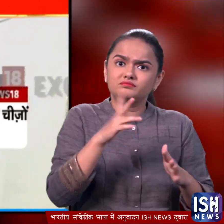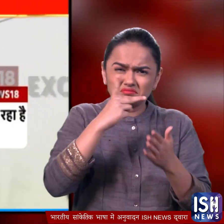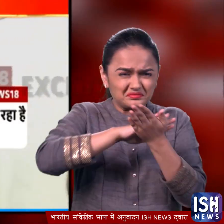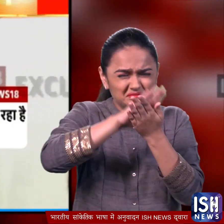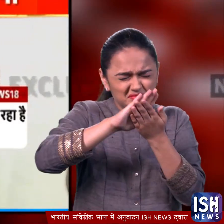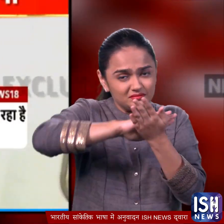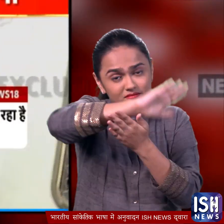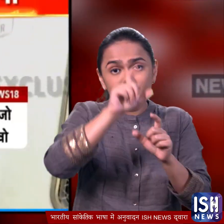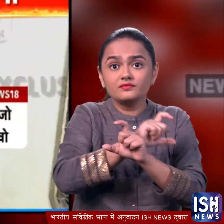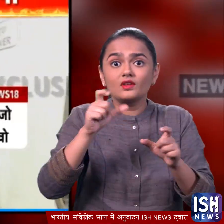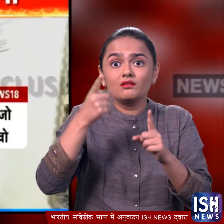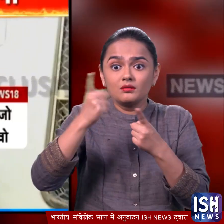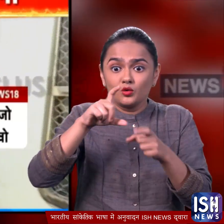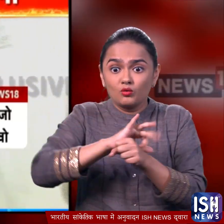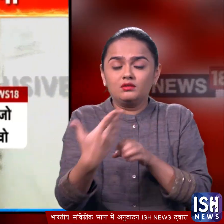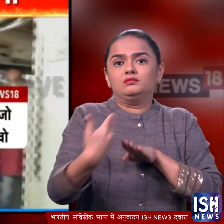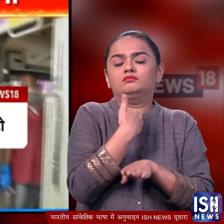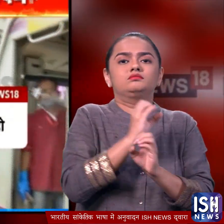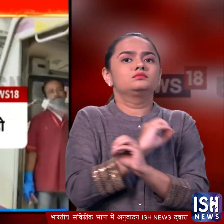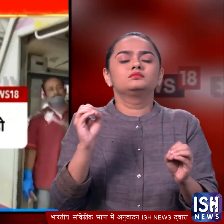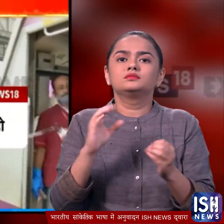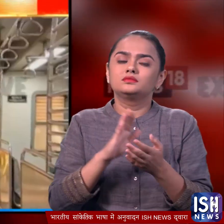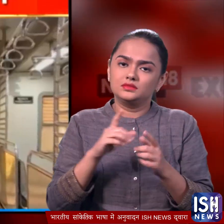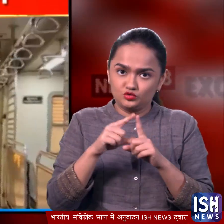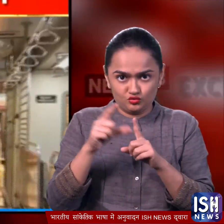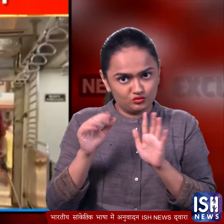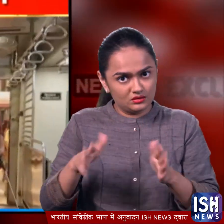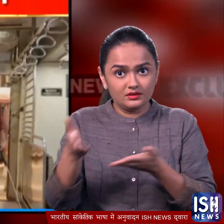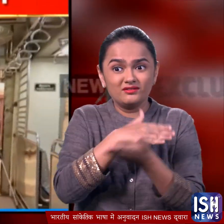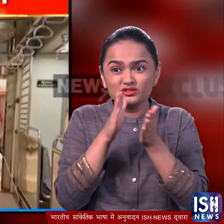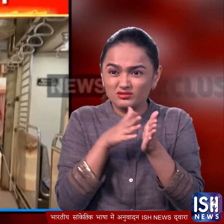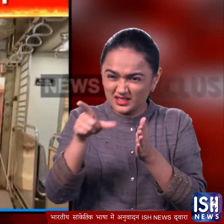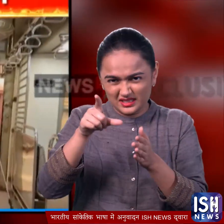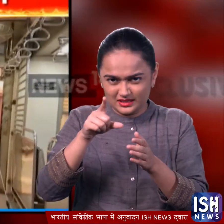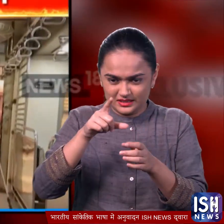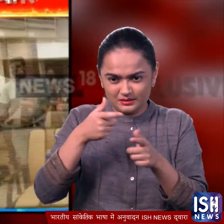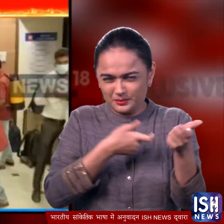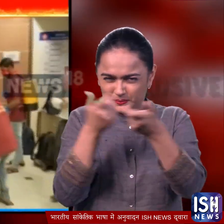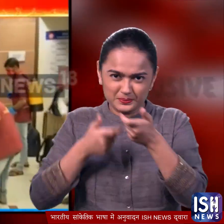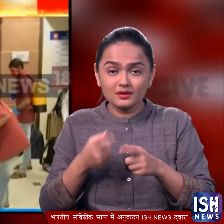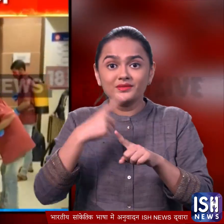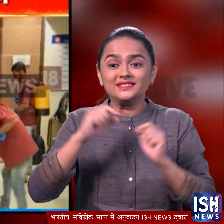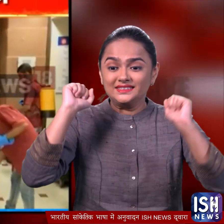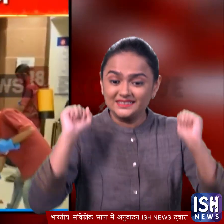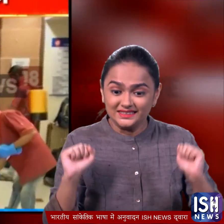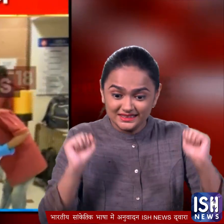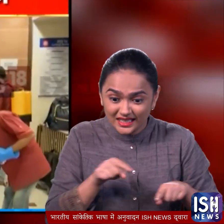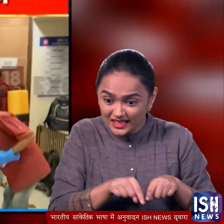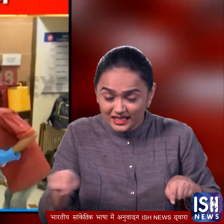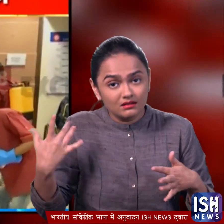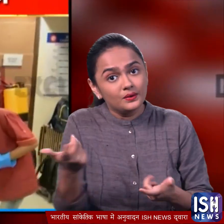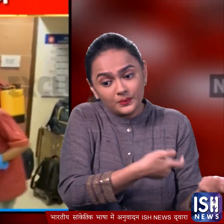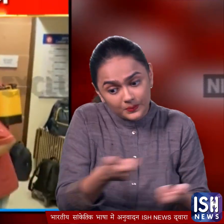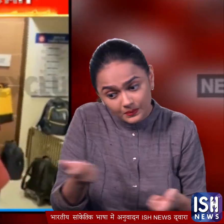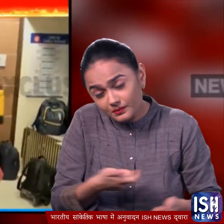पूरी चीजों को साफ किया जा रहा है ताकि जो कोरोना का संक्रमण है वो प्रसार ना हो। इन ट्रेनों को सैनिटाइज करने के अलावा स्टेशन पर यात्रियों के बैठने वाली जगहों पर